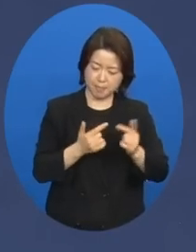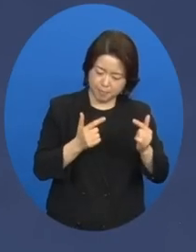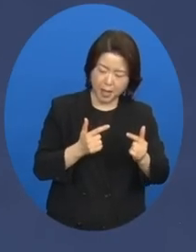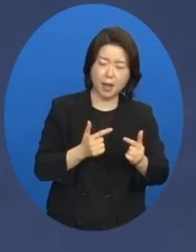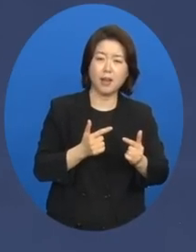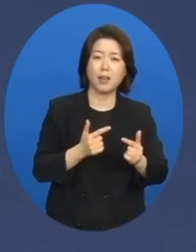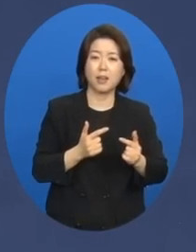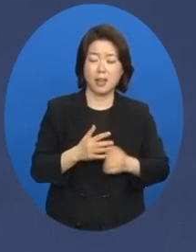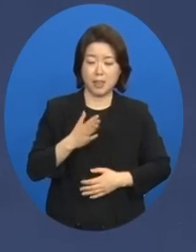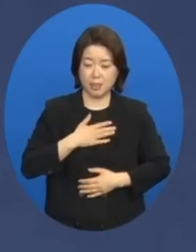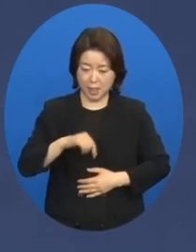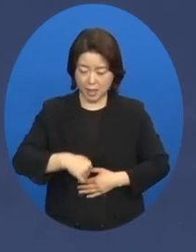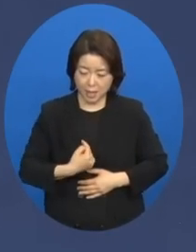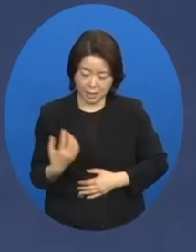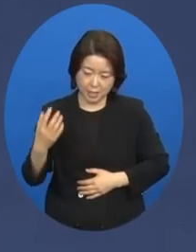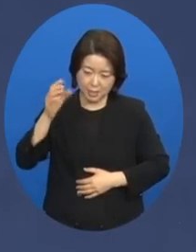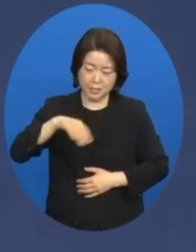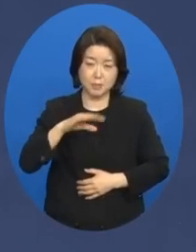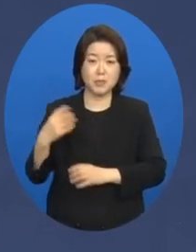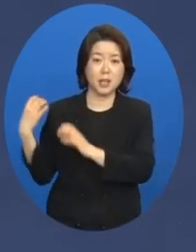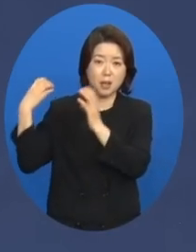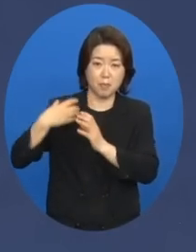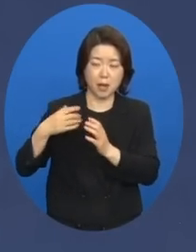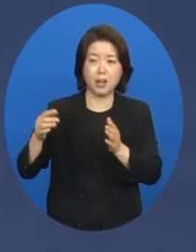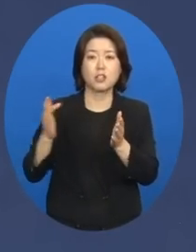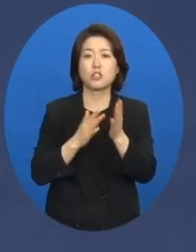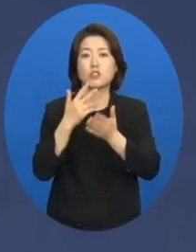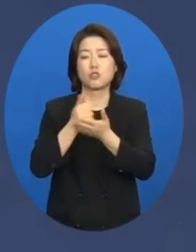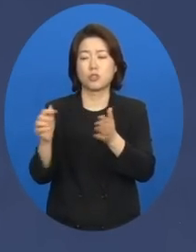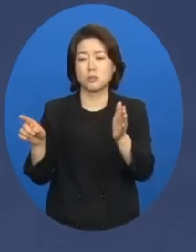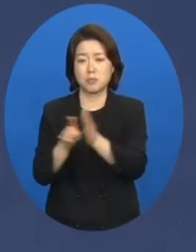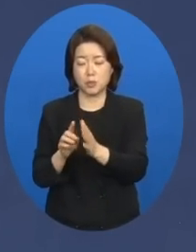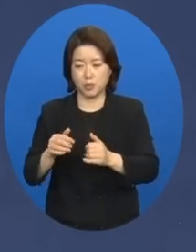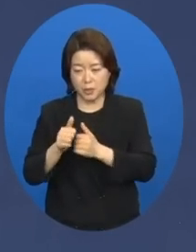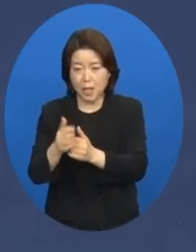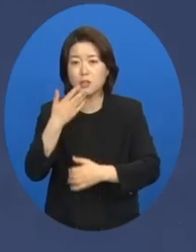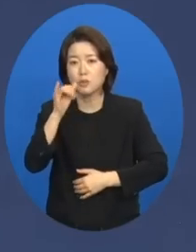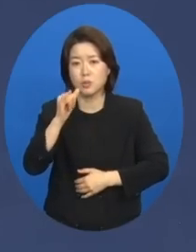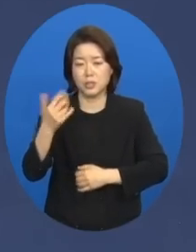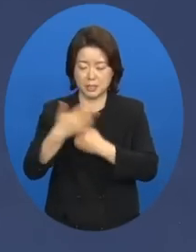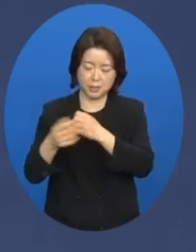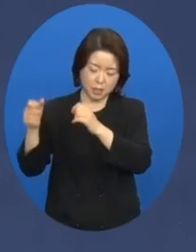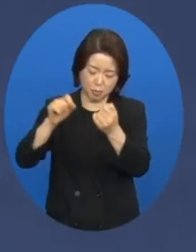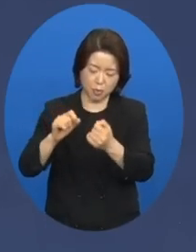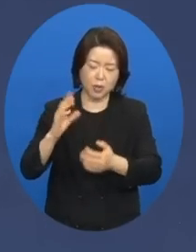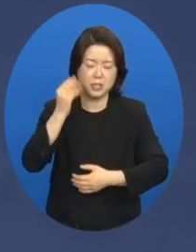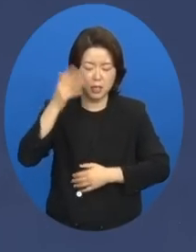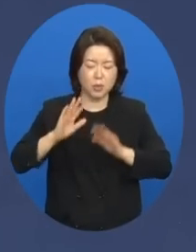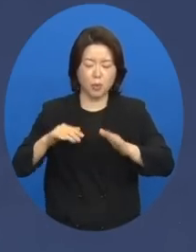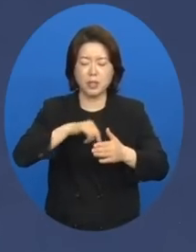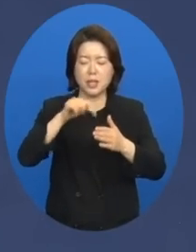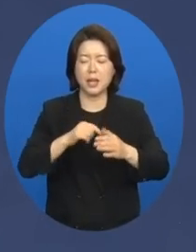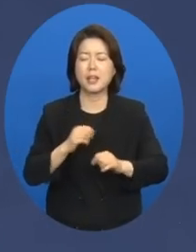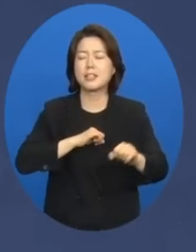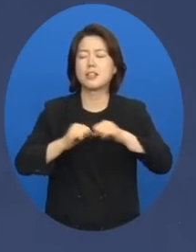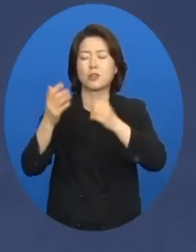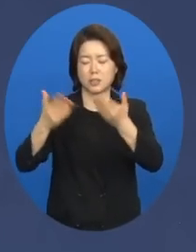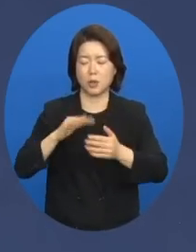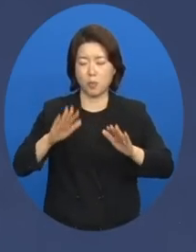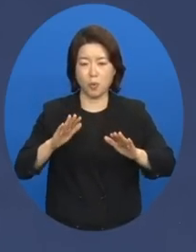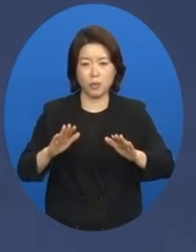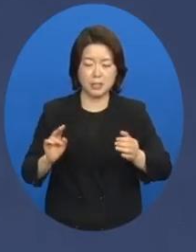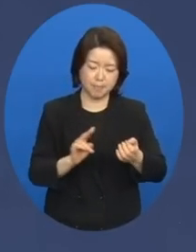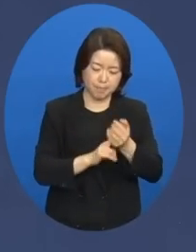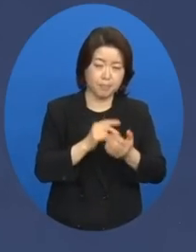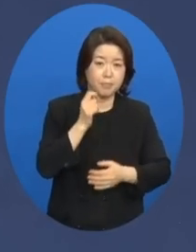자기 십자가를 지고 주님을 따를 수 있는 믿음을 우리에게 부으소서. 성령님 내 안에 오늘 역사하셔서 오늘 우리를 감출 수